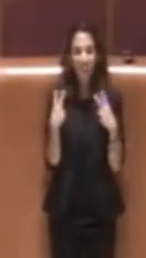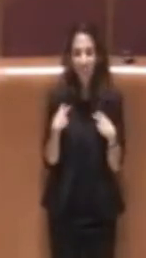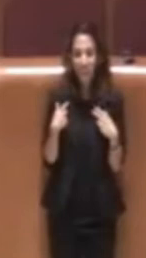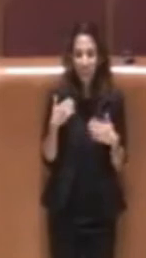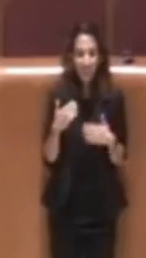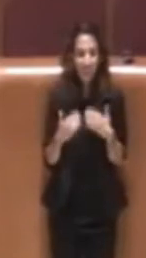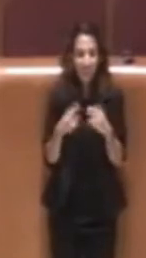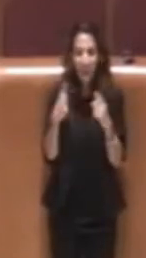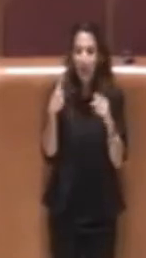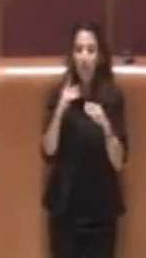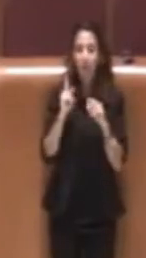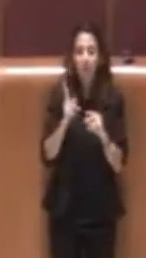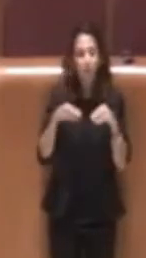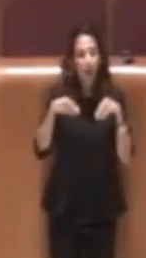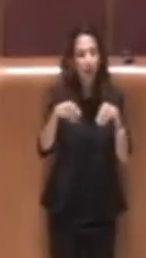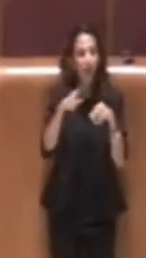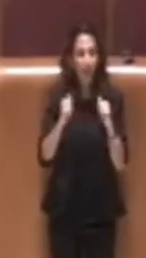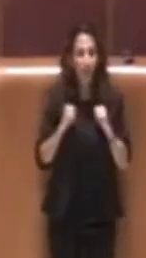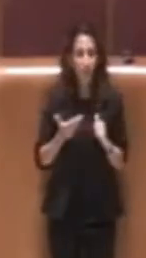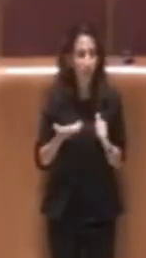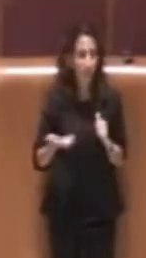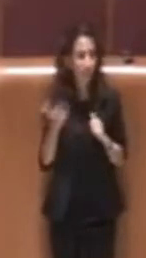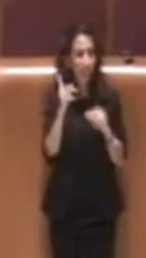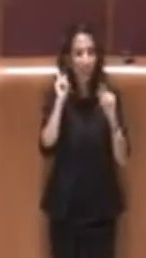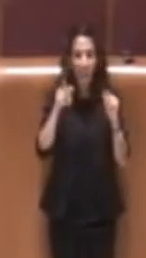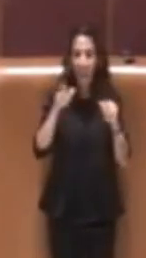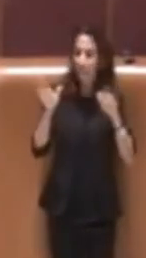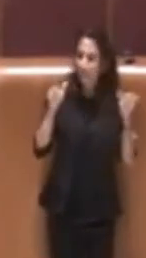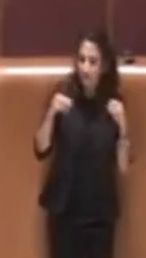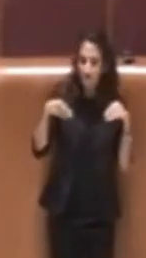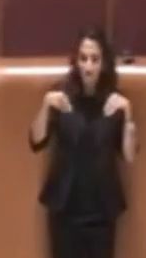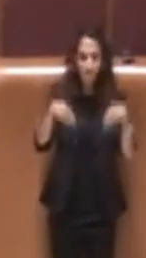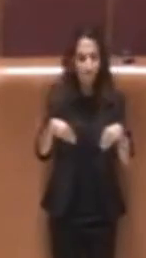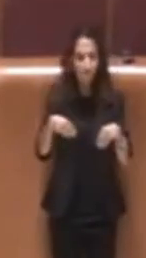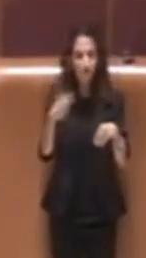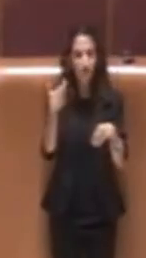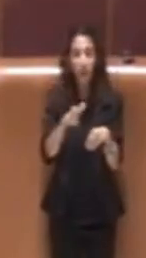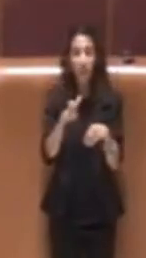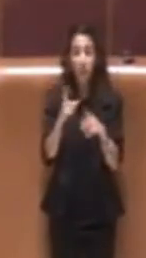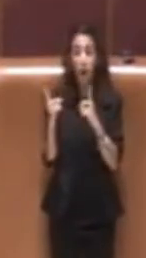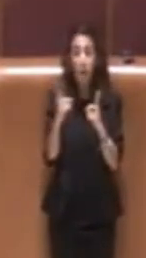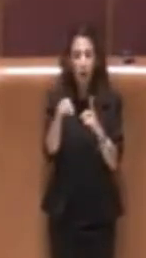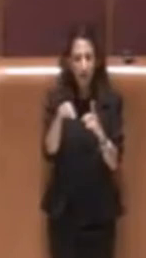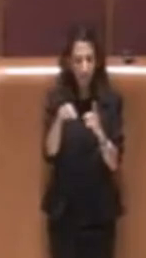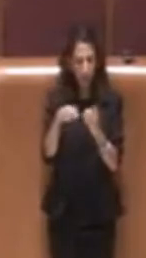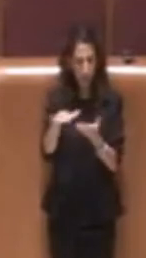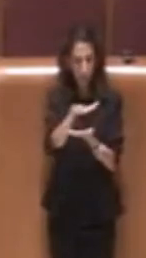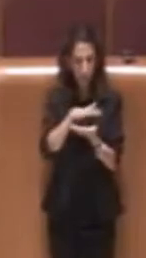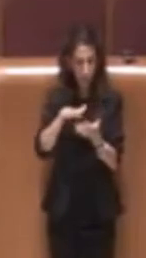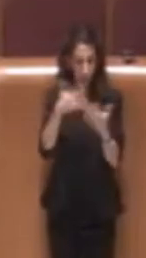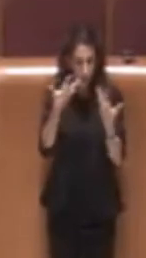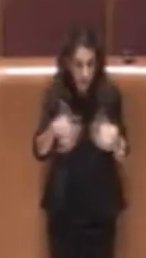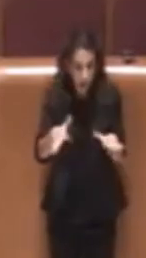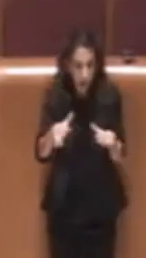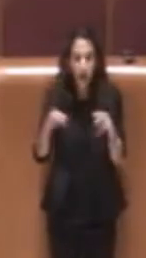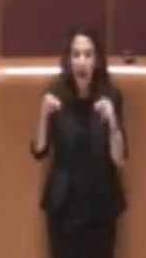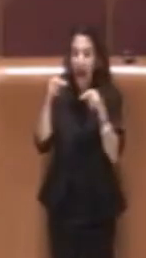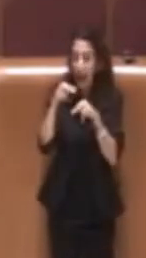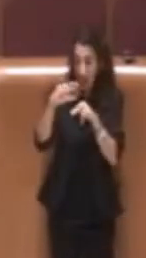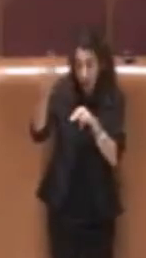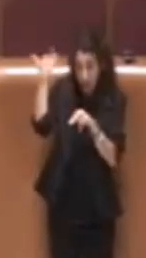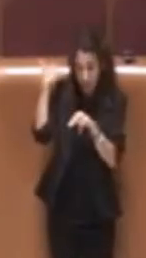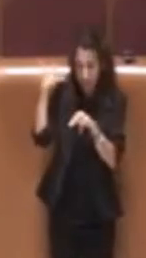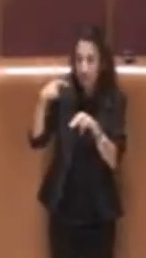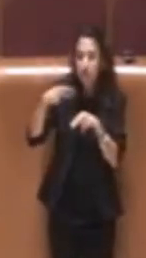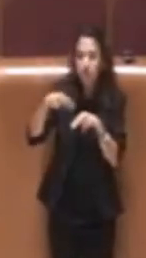della cittadinanza, che deve essere chiamata a capire in ogni momento dell'attuazione del piano, anche se sono passati degli anni, quanto